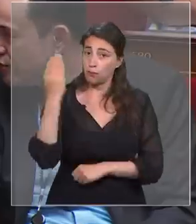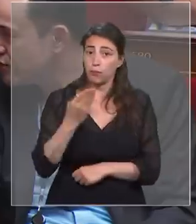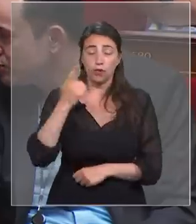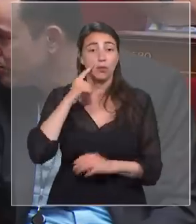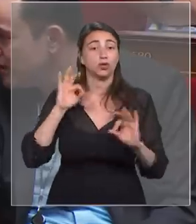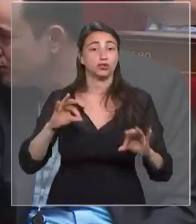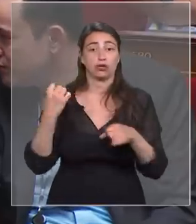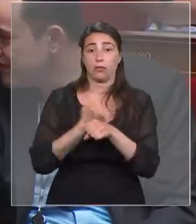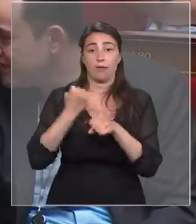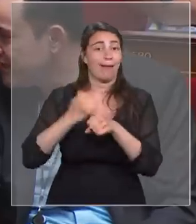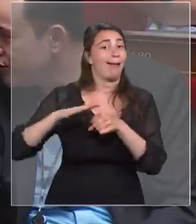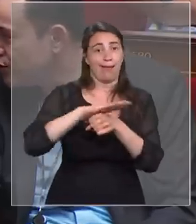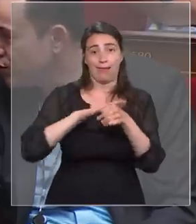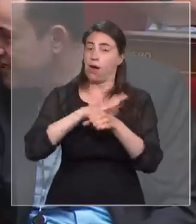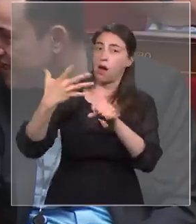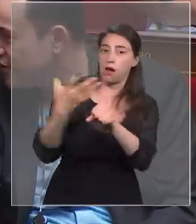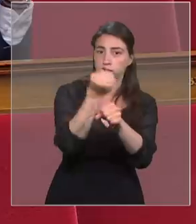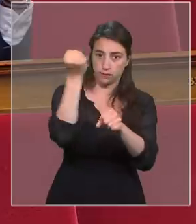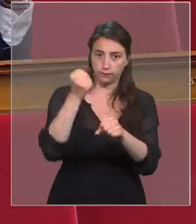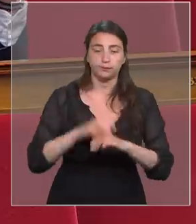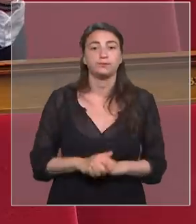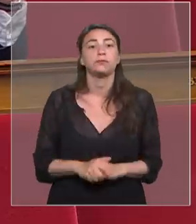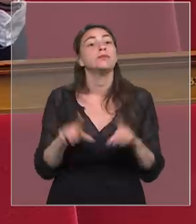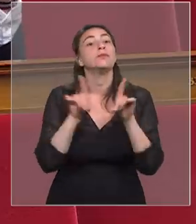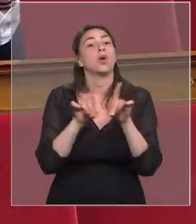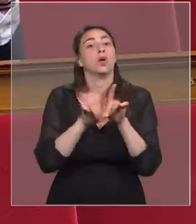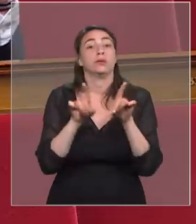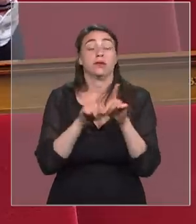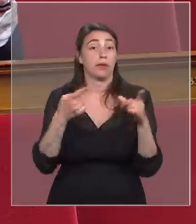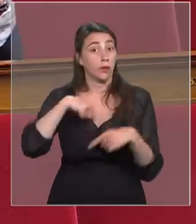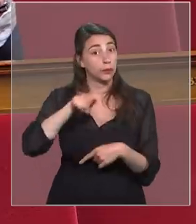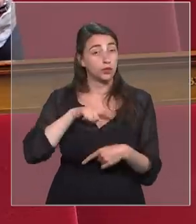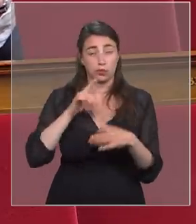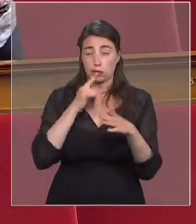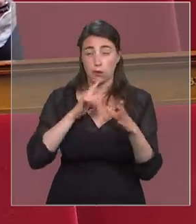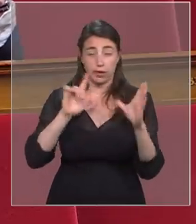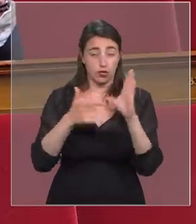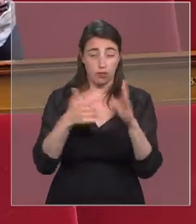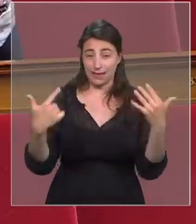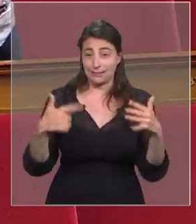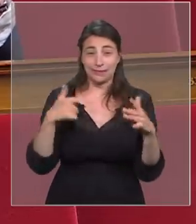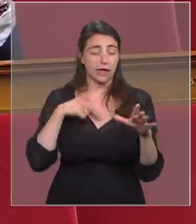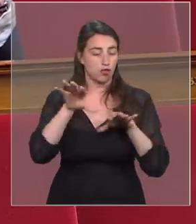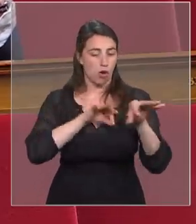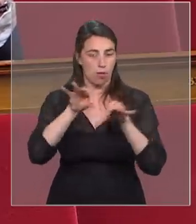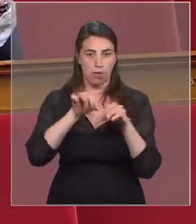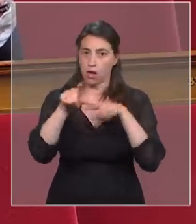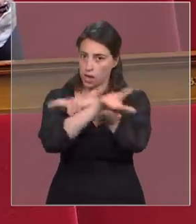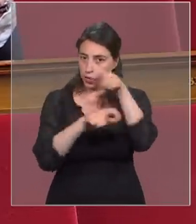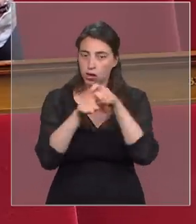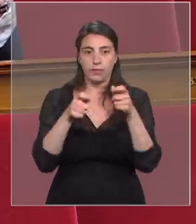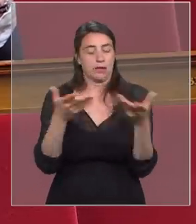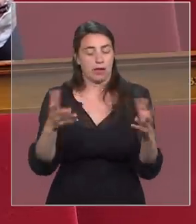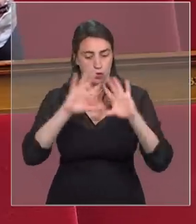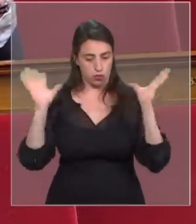emploi. Elle conforte les choix économiques que nous avons faits depuis 2017. Elle conforte enfin la trajectoire de maîtrise des